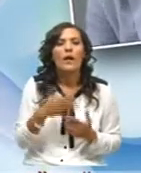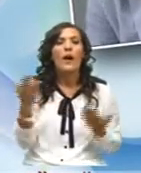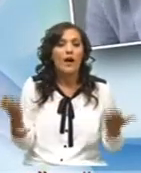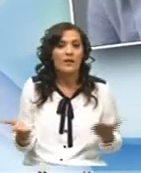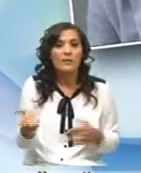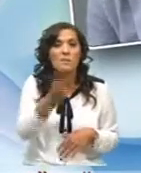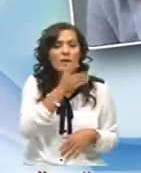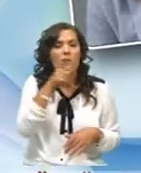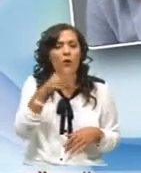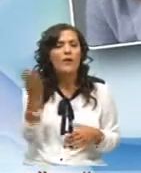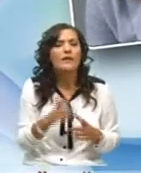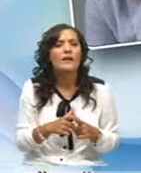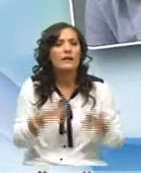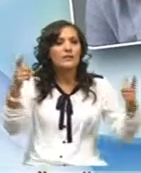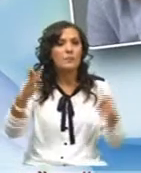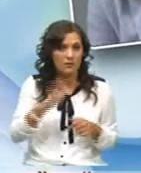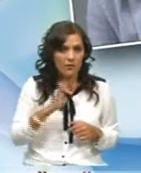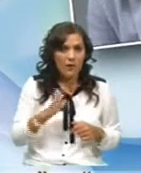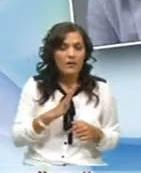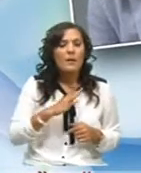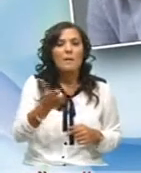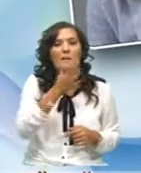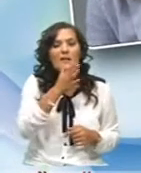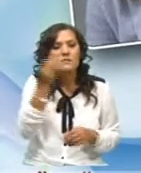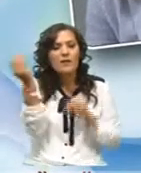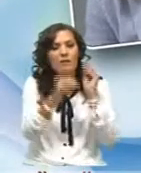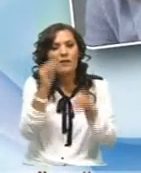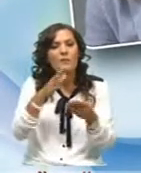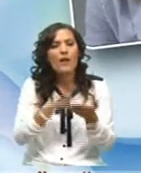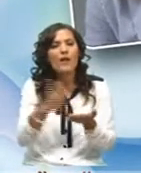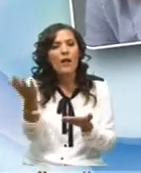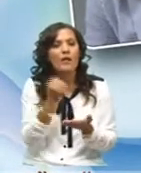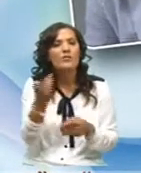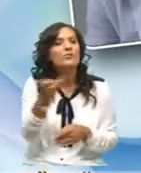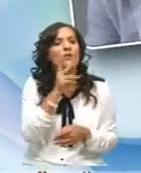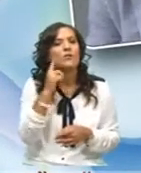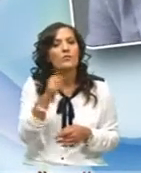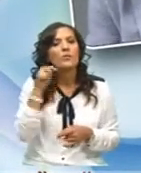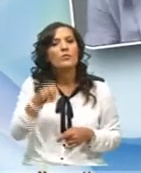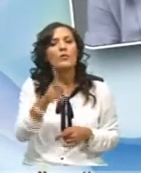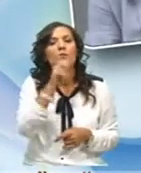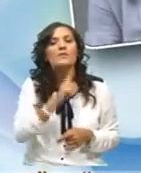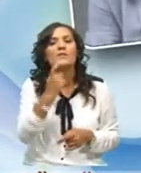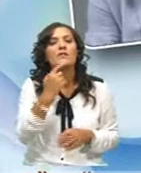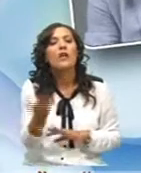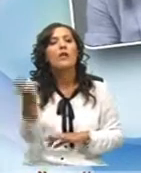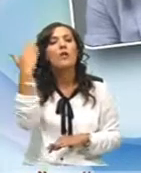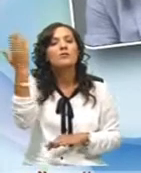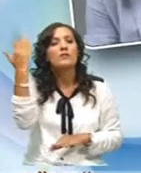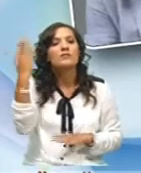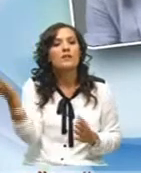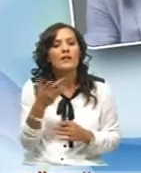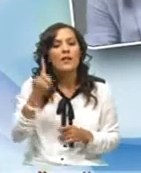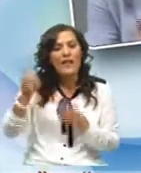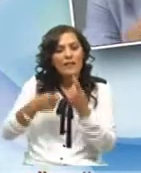artık bilimde o kadar genişleme var ki bilimsel verilerin elde ettiğimiz sonuç bundan yüzyıllar öncesine